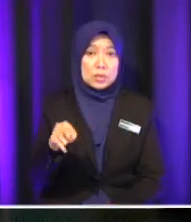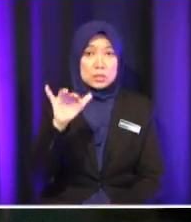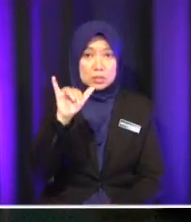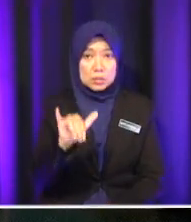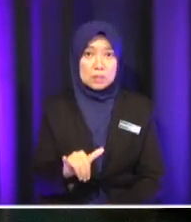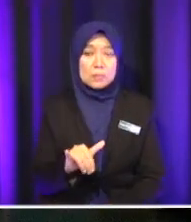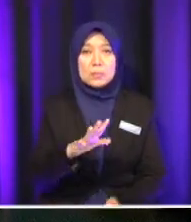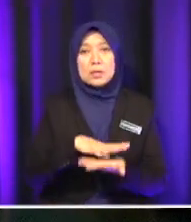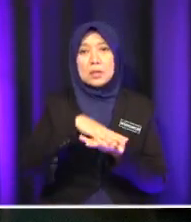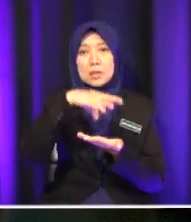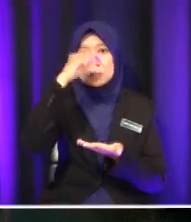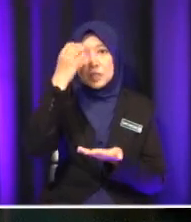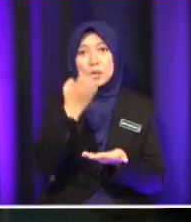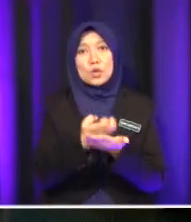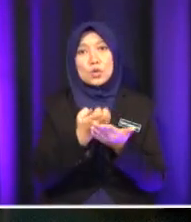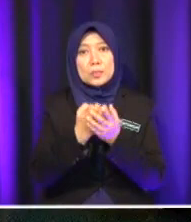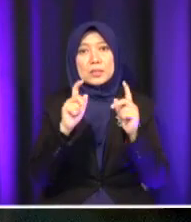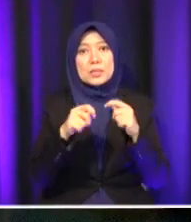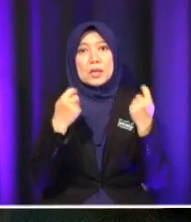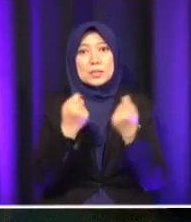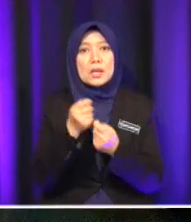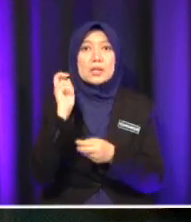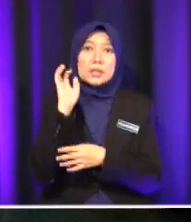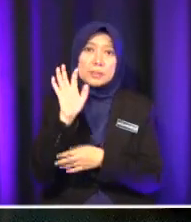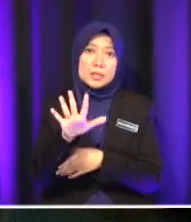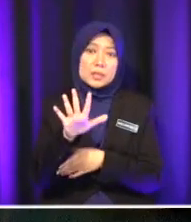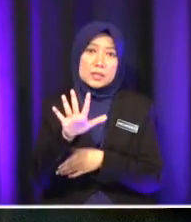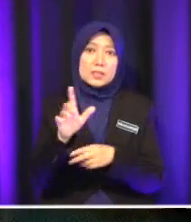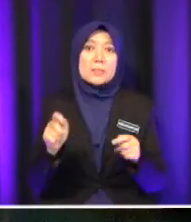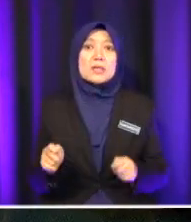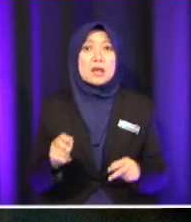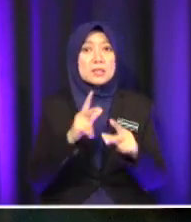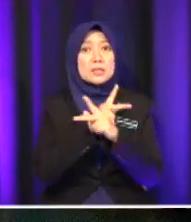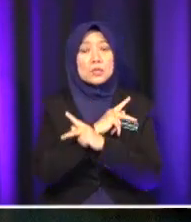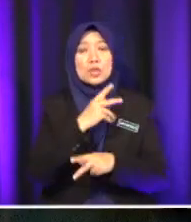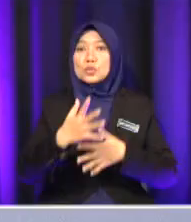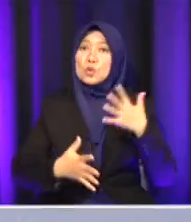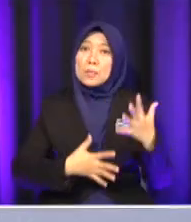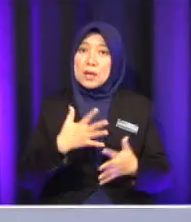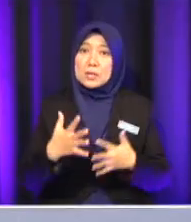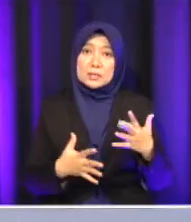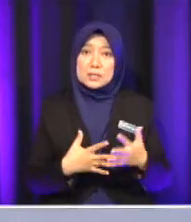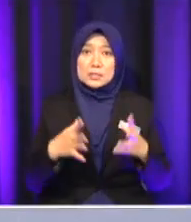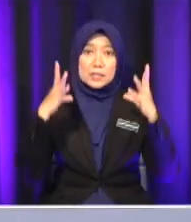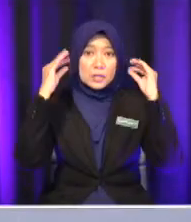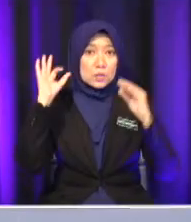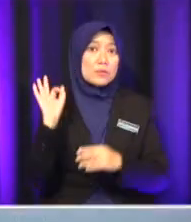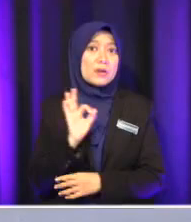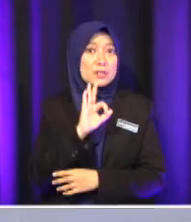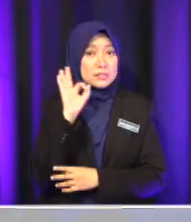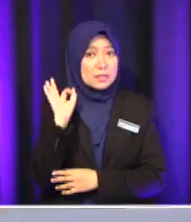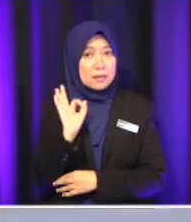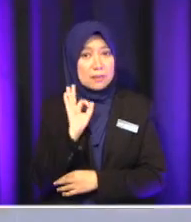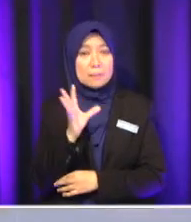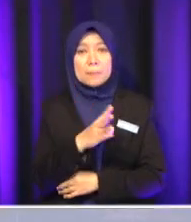Ekonomi tingkatan 5 dan kita ucapkan terima kasih kepada juru bahasa isyarat kita pada hari ini Ceko farazilah Abdul Rahim